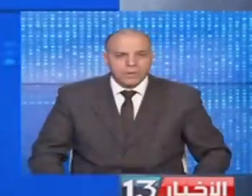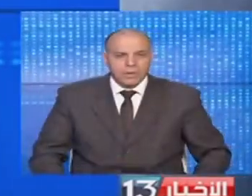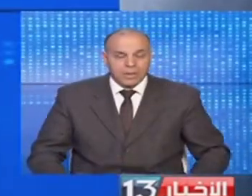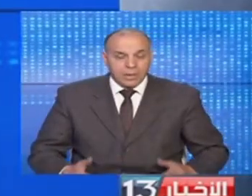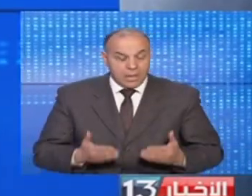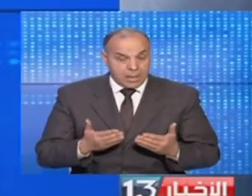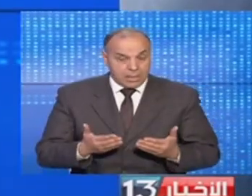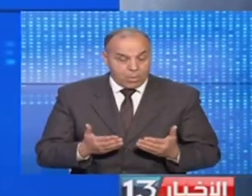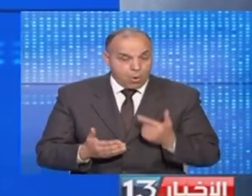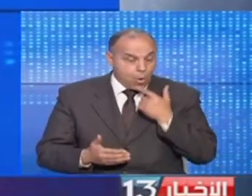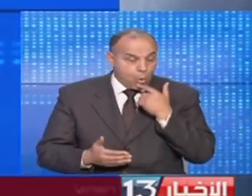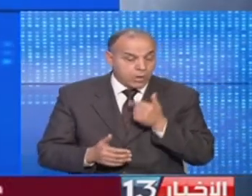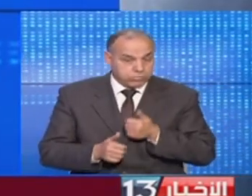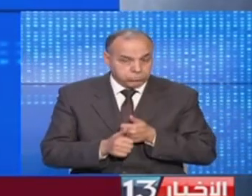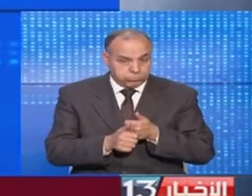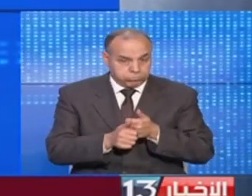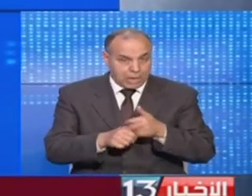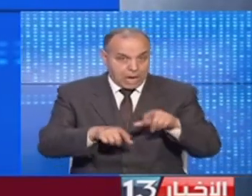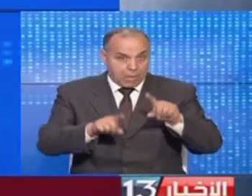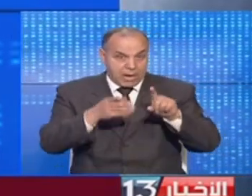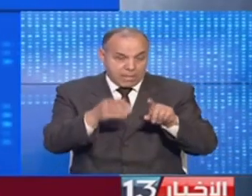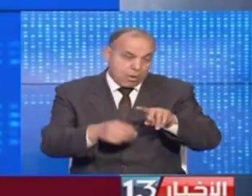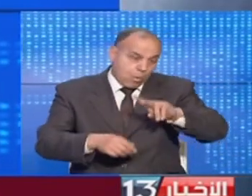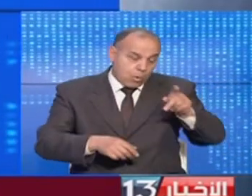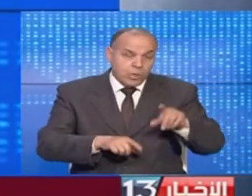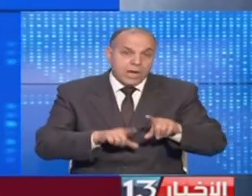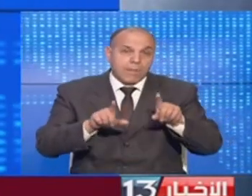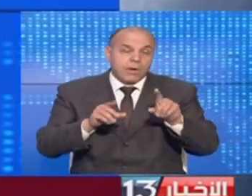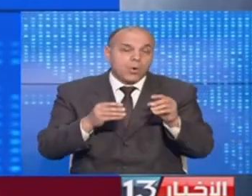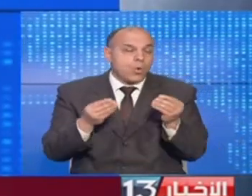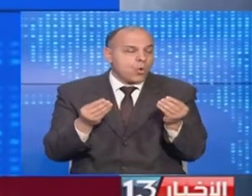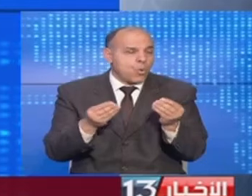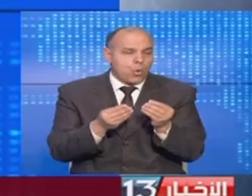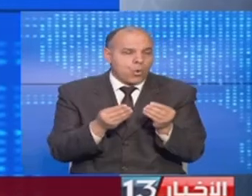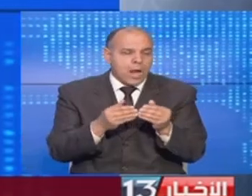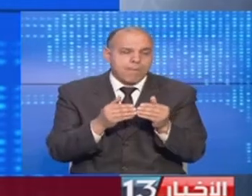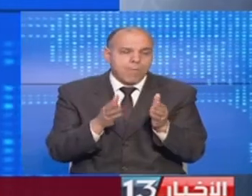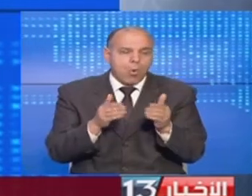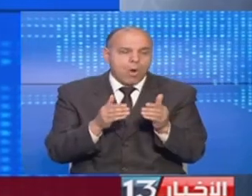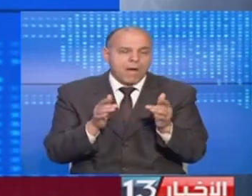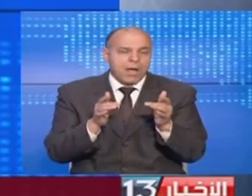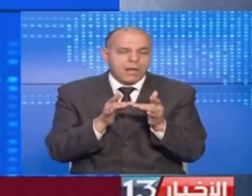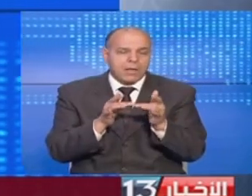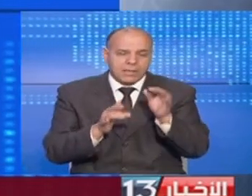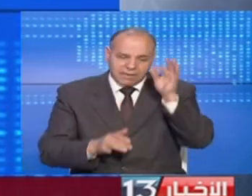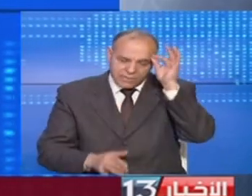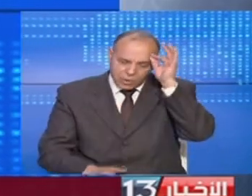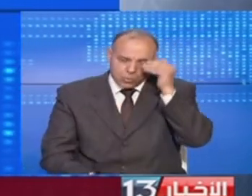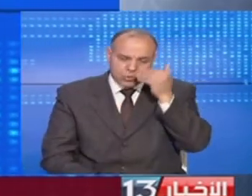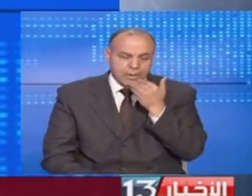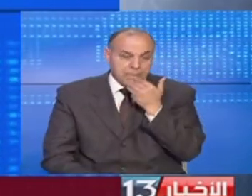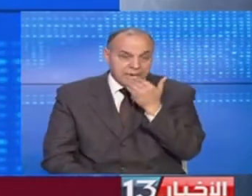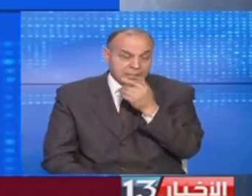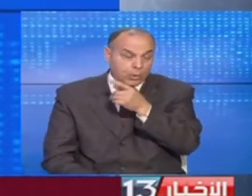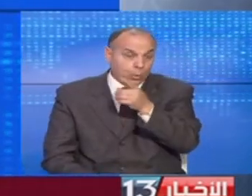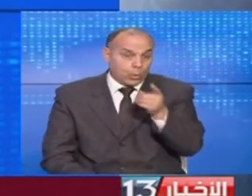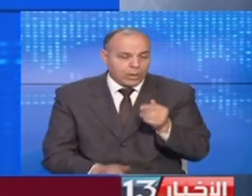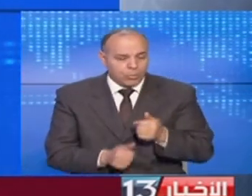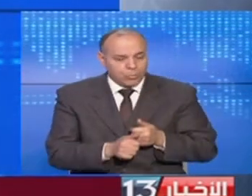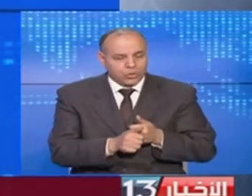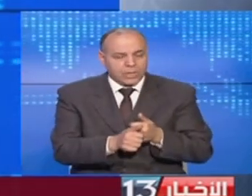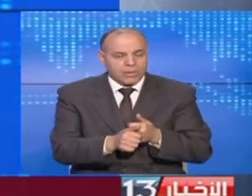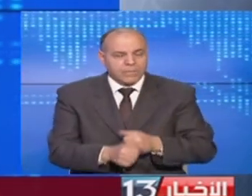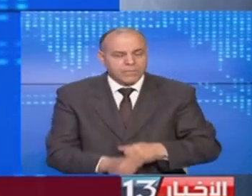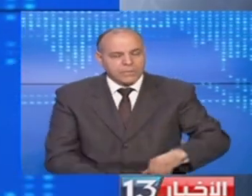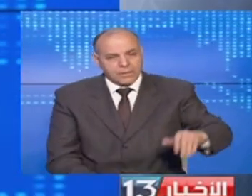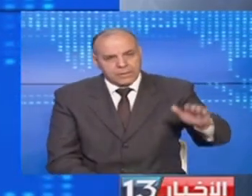ونشير الى ان هو بامكانكم متابعه هذه النشره وغيرها من الاخبار على بوابه التلفزه التونسيه شكرا على طيب المتابعه